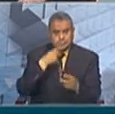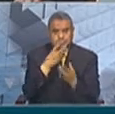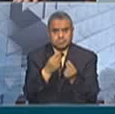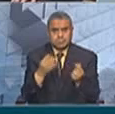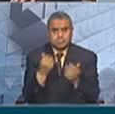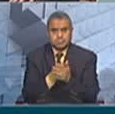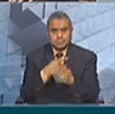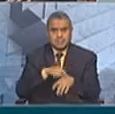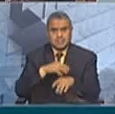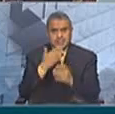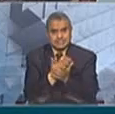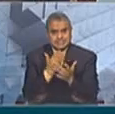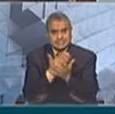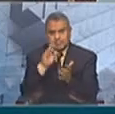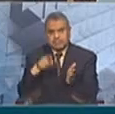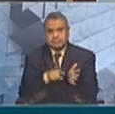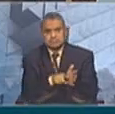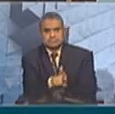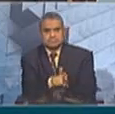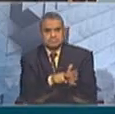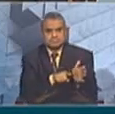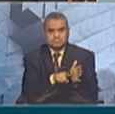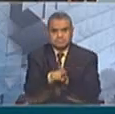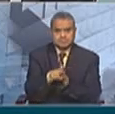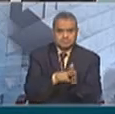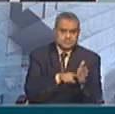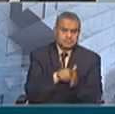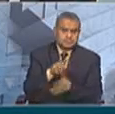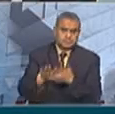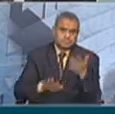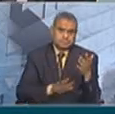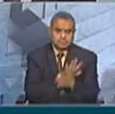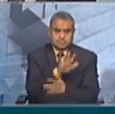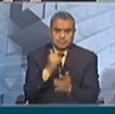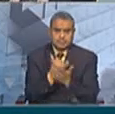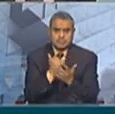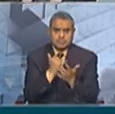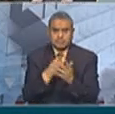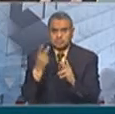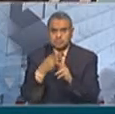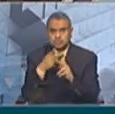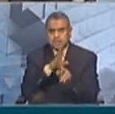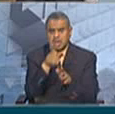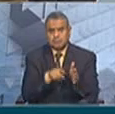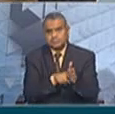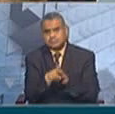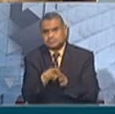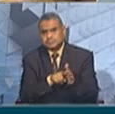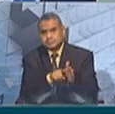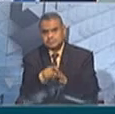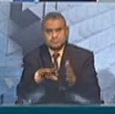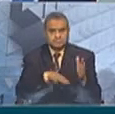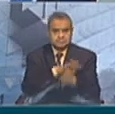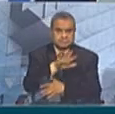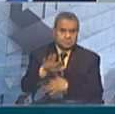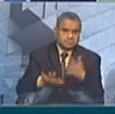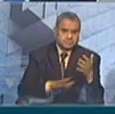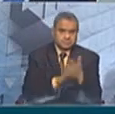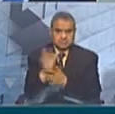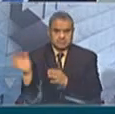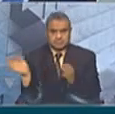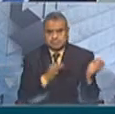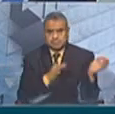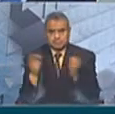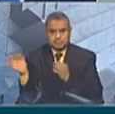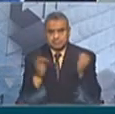من التحريض الطائفي في الشارع، يعني هذا يعني لن يساعد حركة الشارع لأنه سيصب في